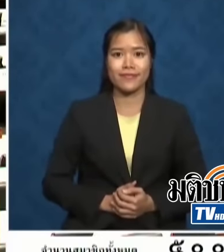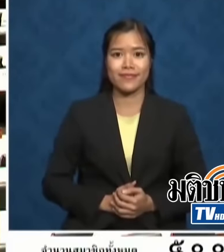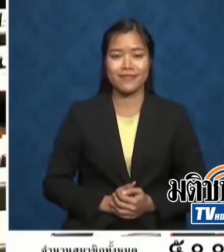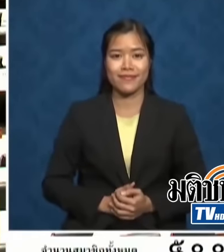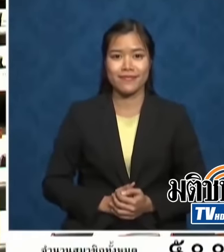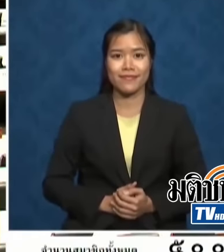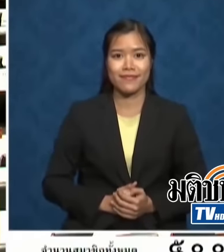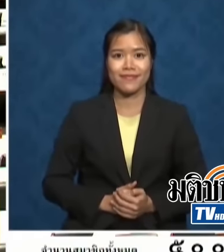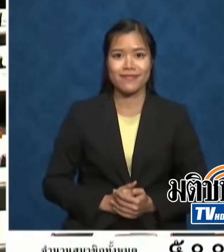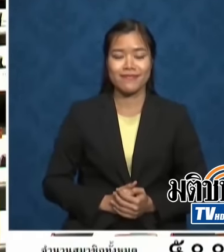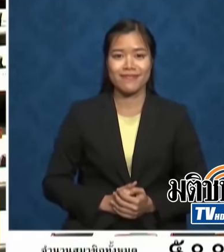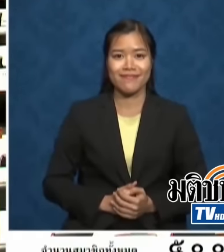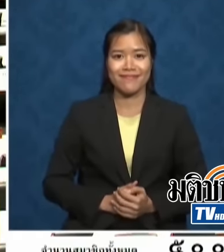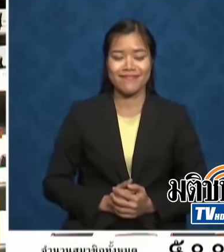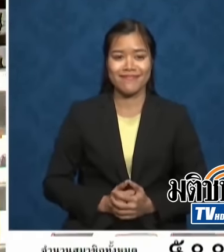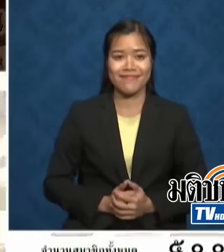ครับ